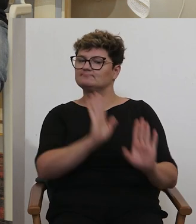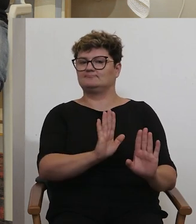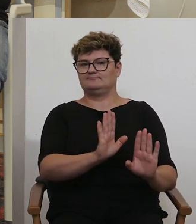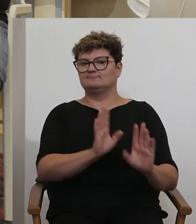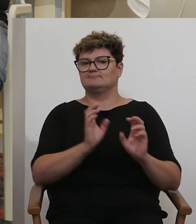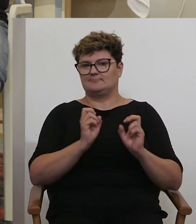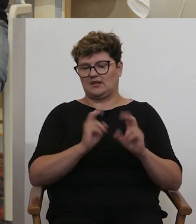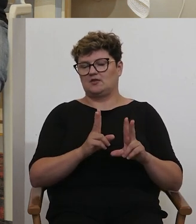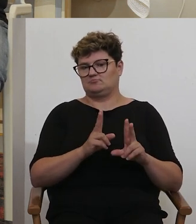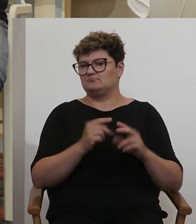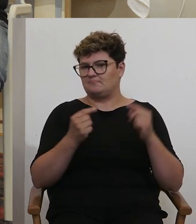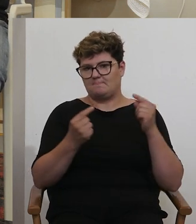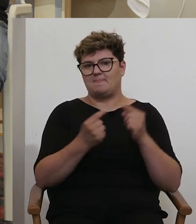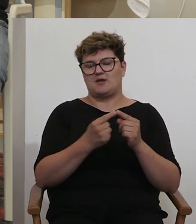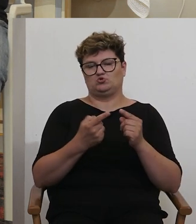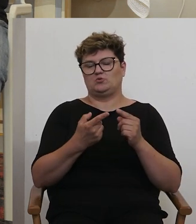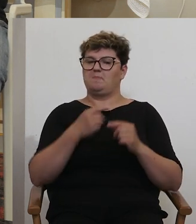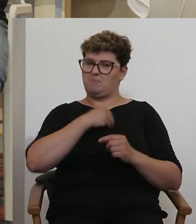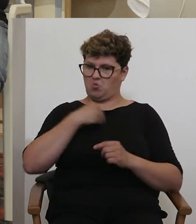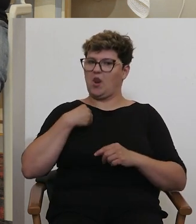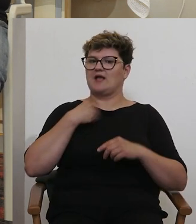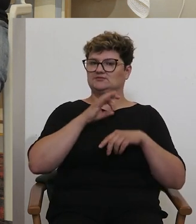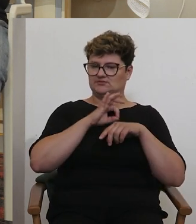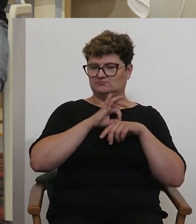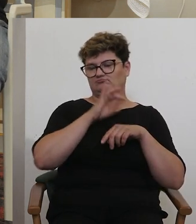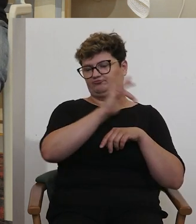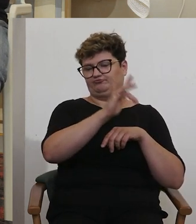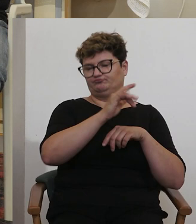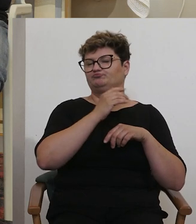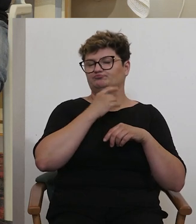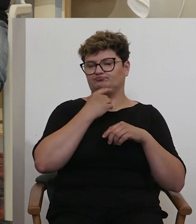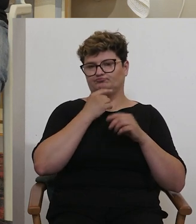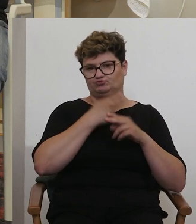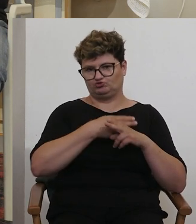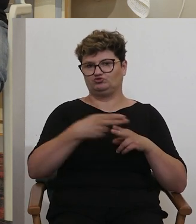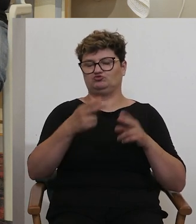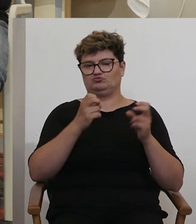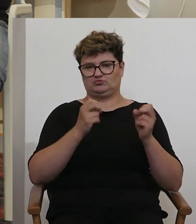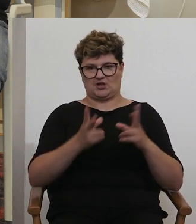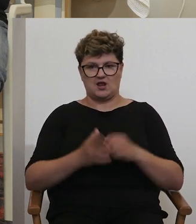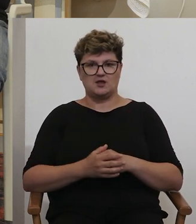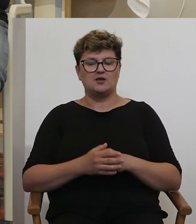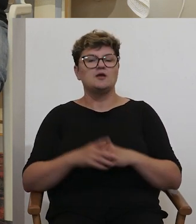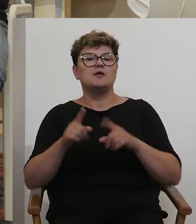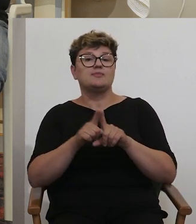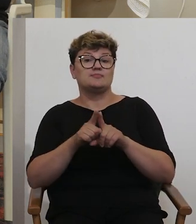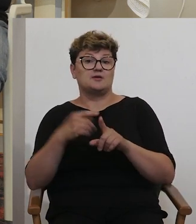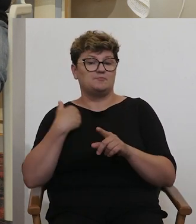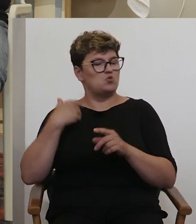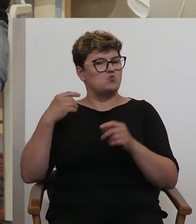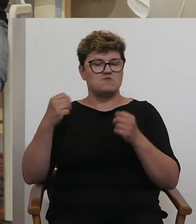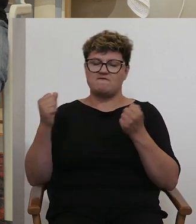czołg był prowadzony przez polską załogę. Wziął udział w bardzo ciężkiej walce o